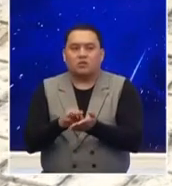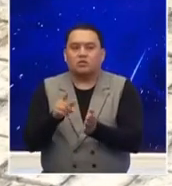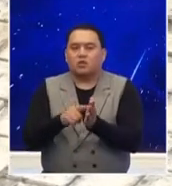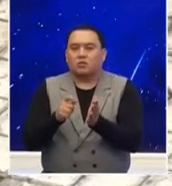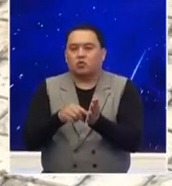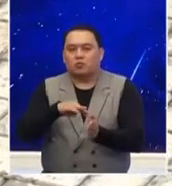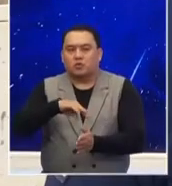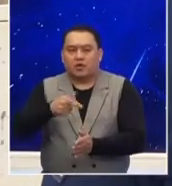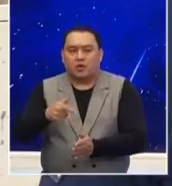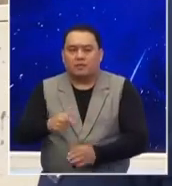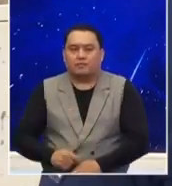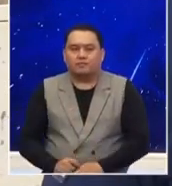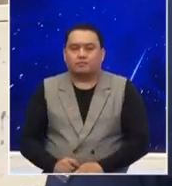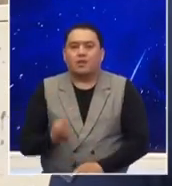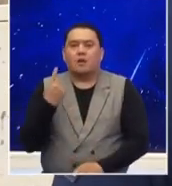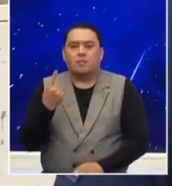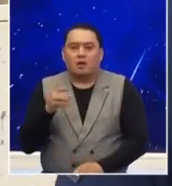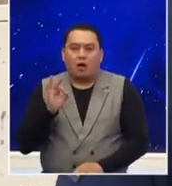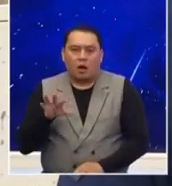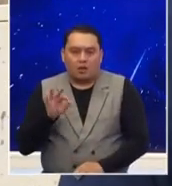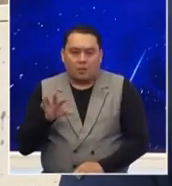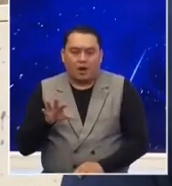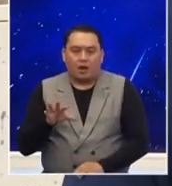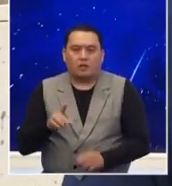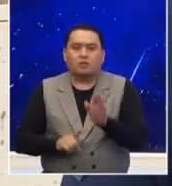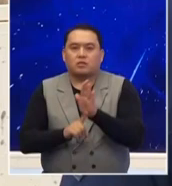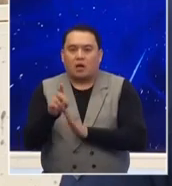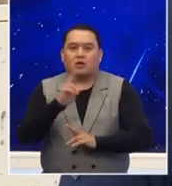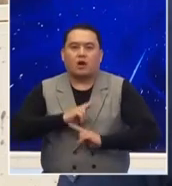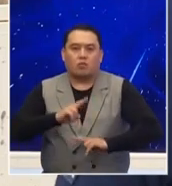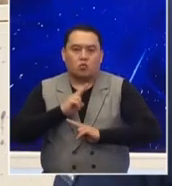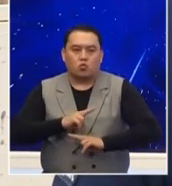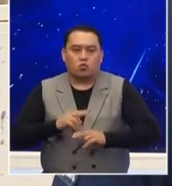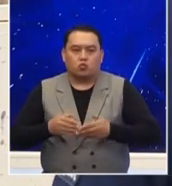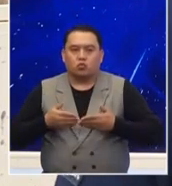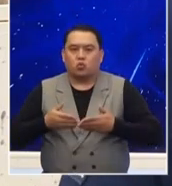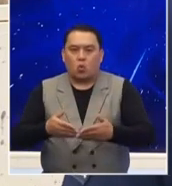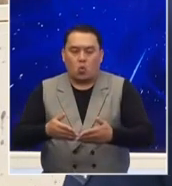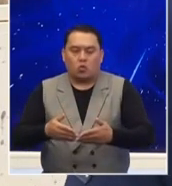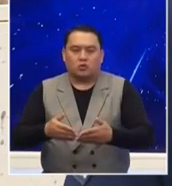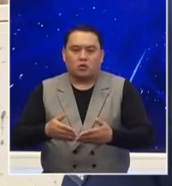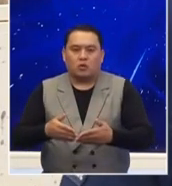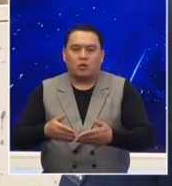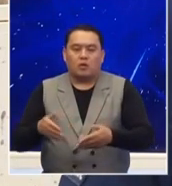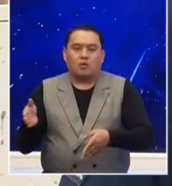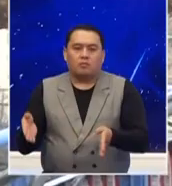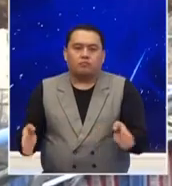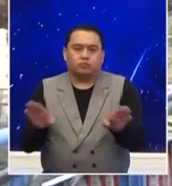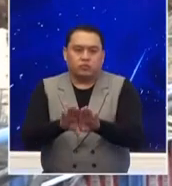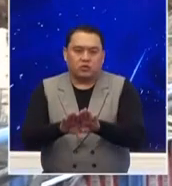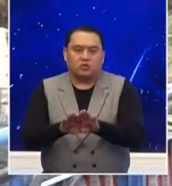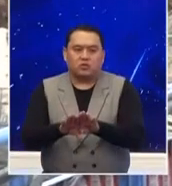700 миллионов тенге. 1 октября начали основные работы по гидроузлу после перекрытия реки